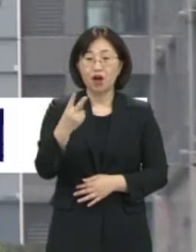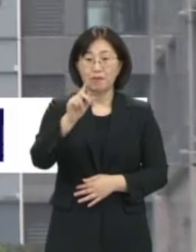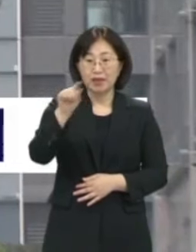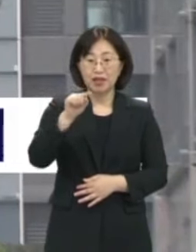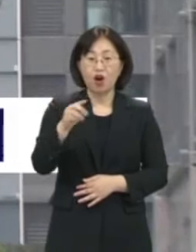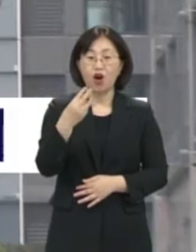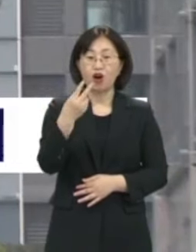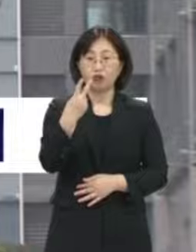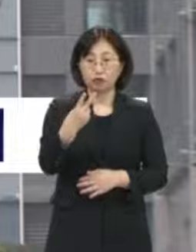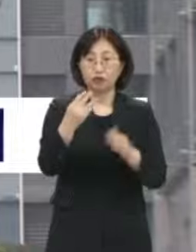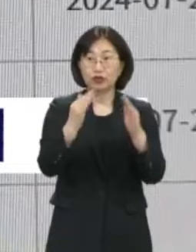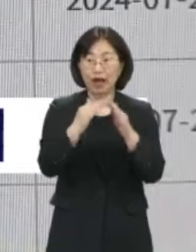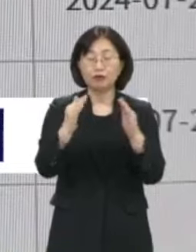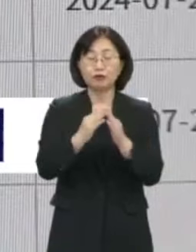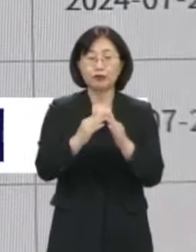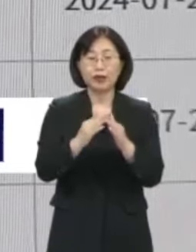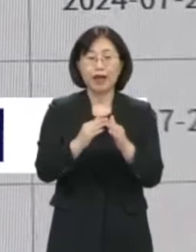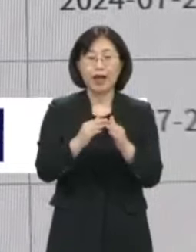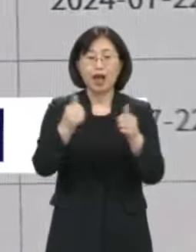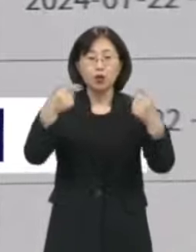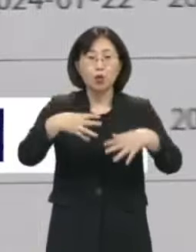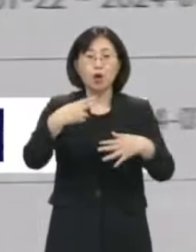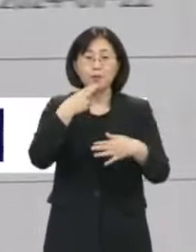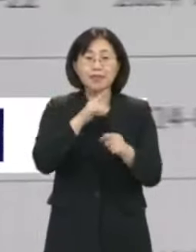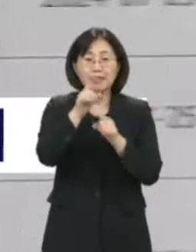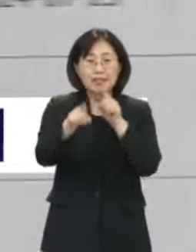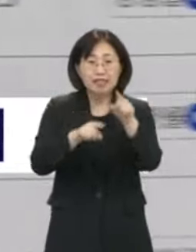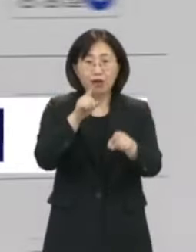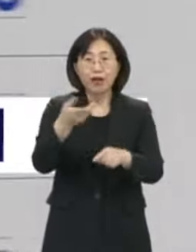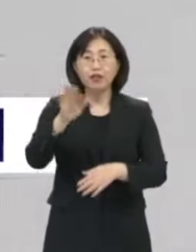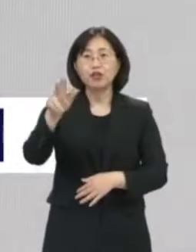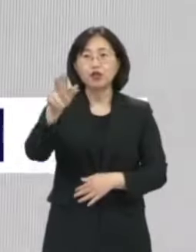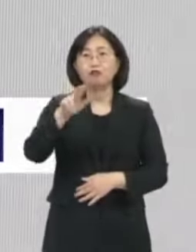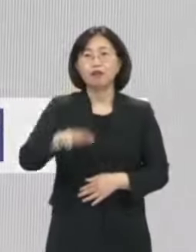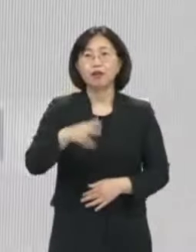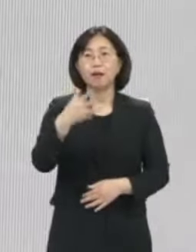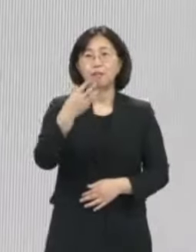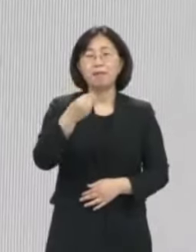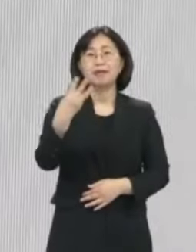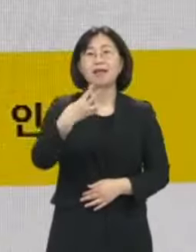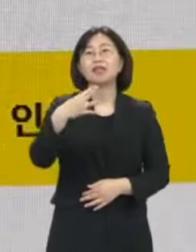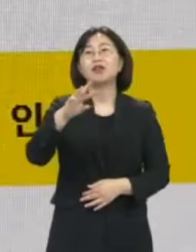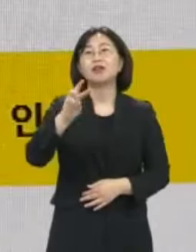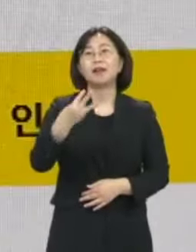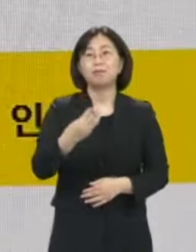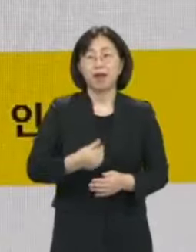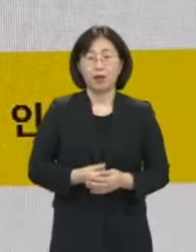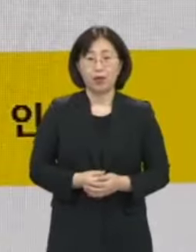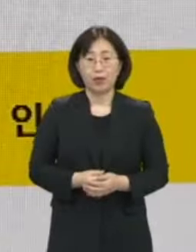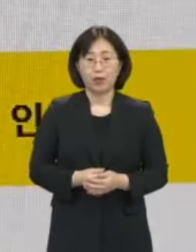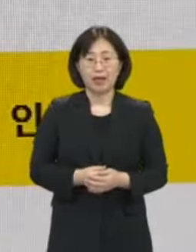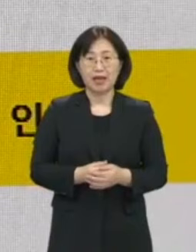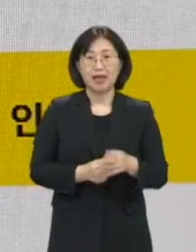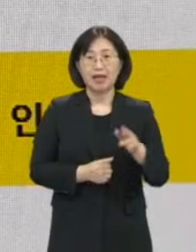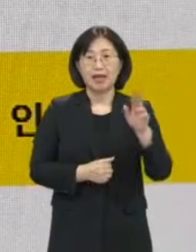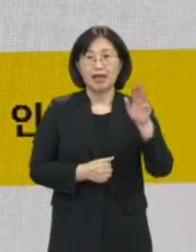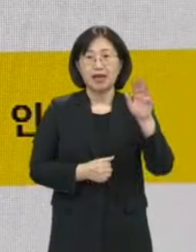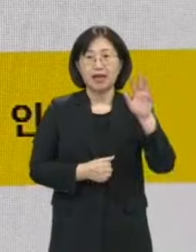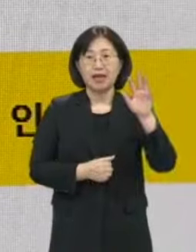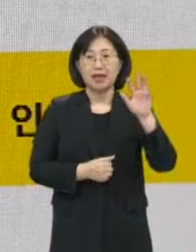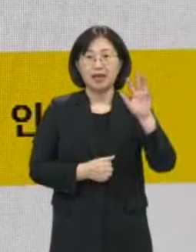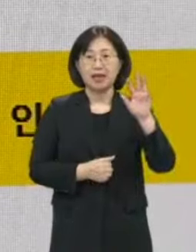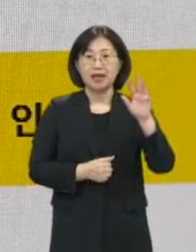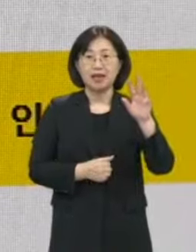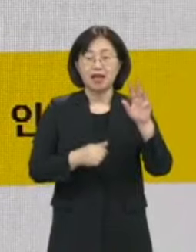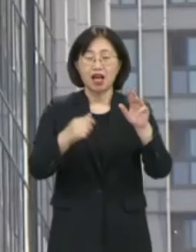청약이 실시됐는데 전국에서 8만 4천여 명이 몰렸습니다. 경쟁률은 4만 2천 대 1입니다.